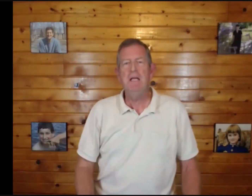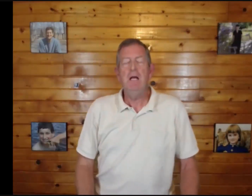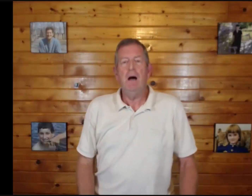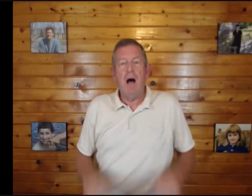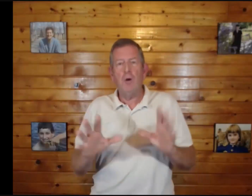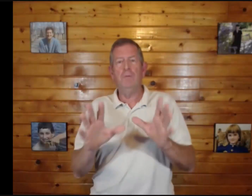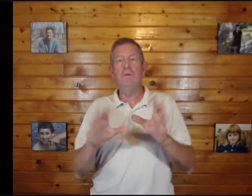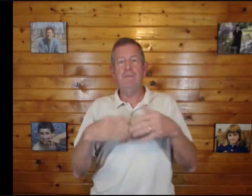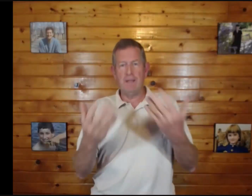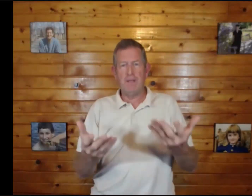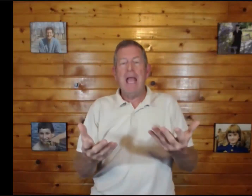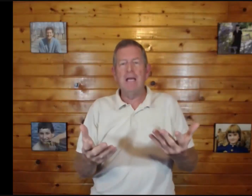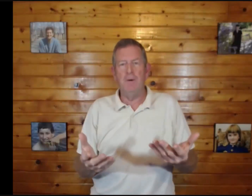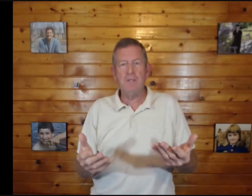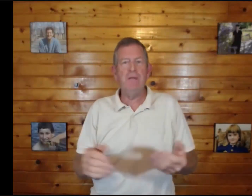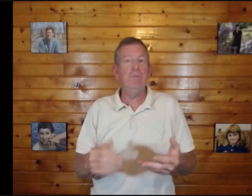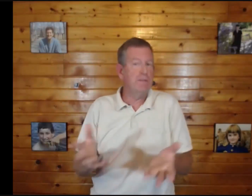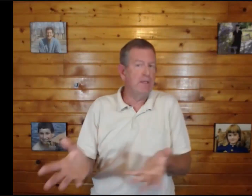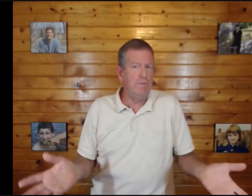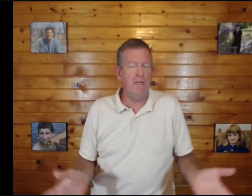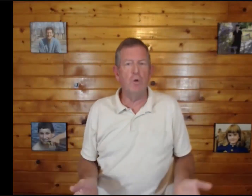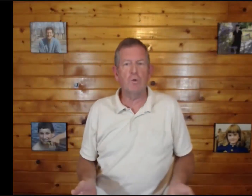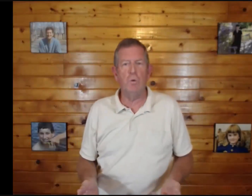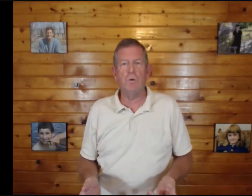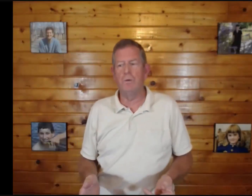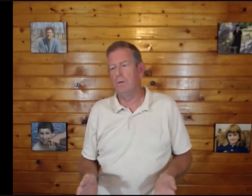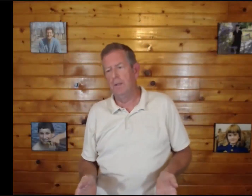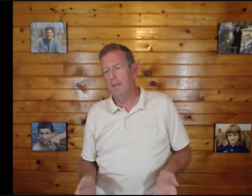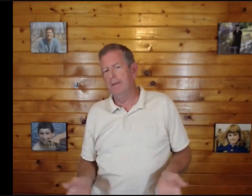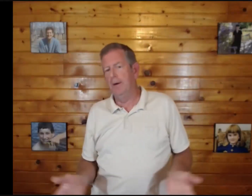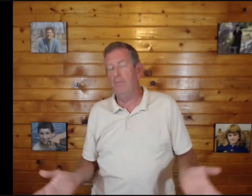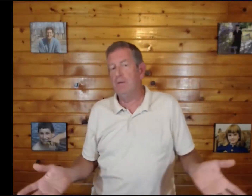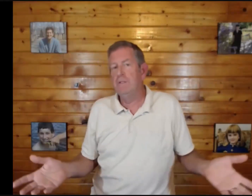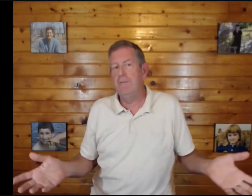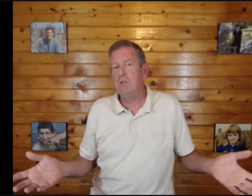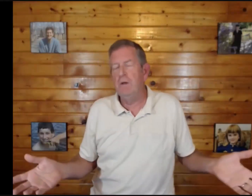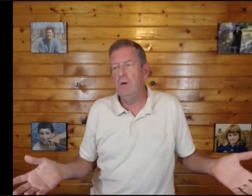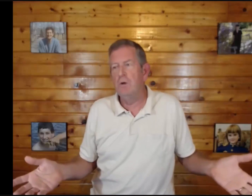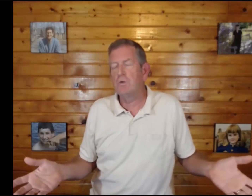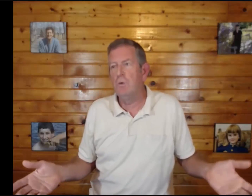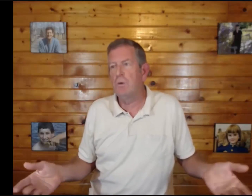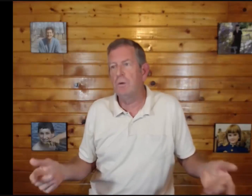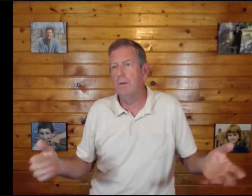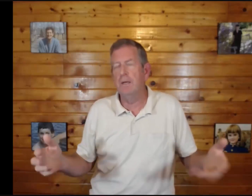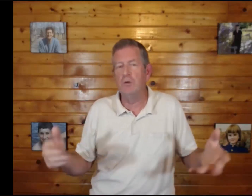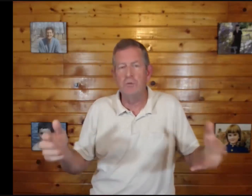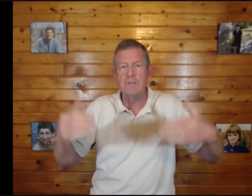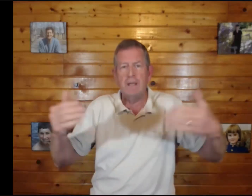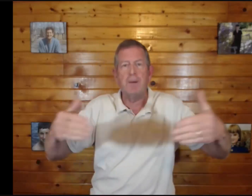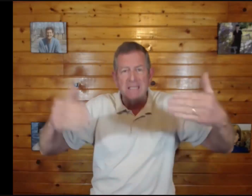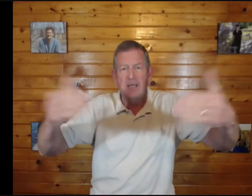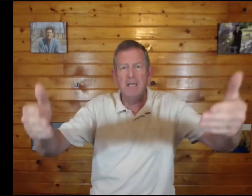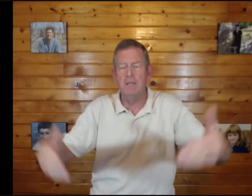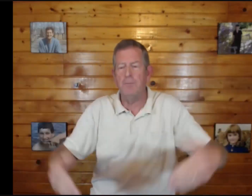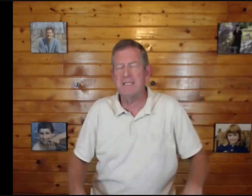hein. Alors, vous avez appris également, si vous avez suivi les leçons vous avez suivi les leçons que je